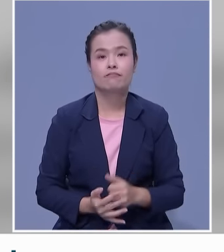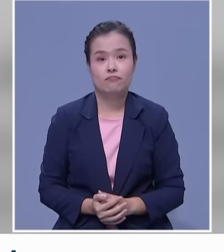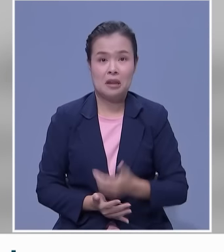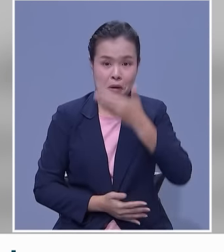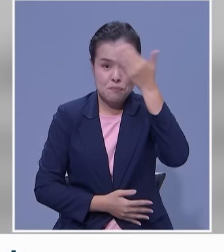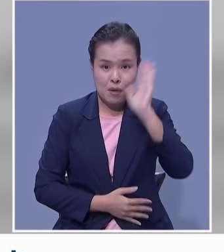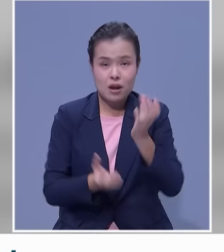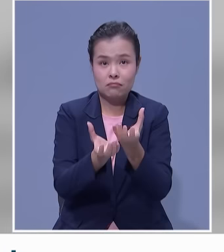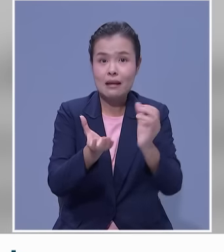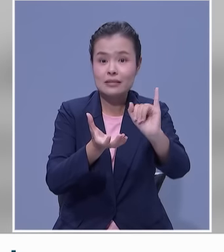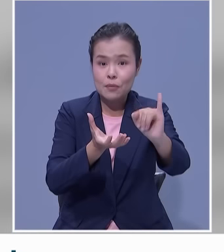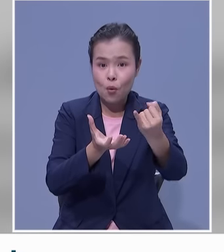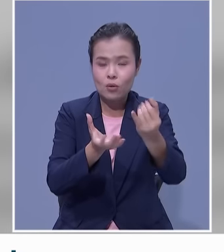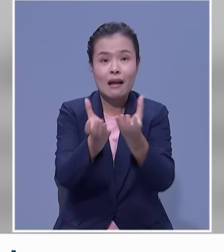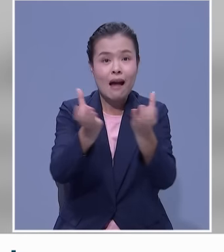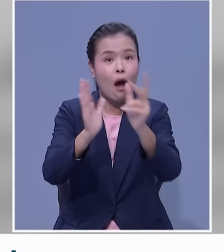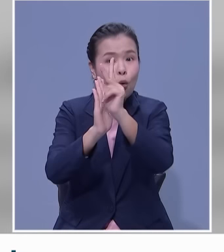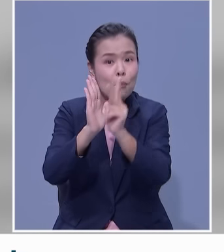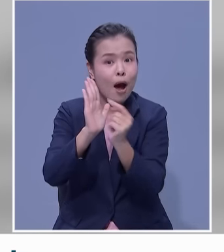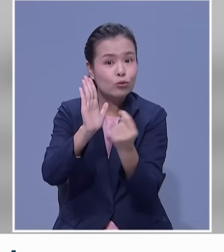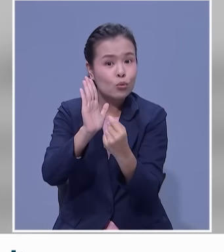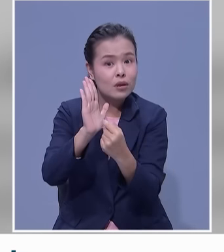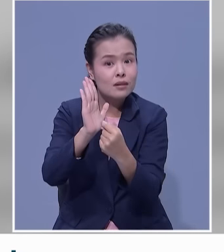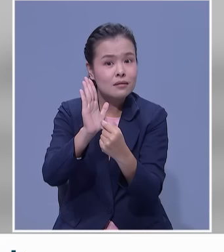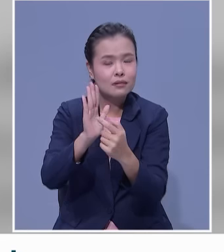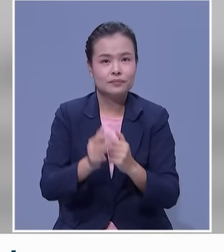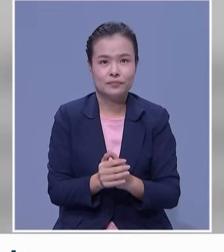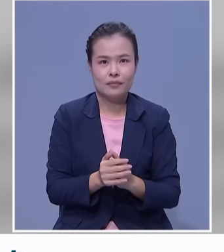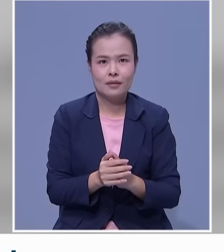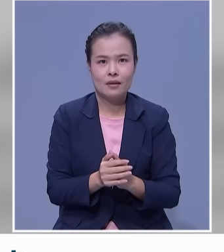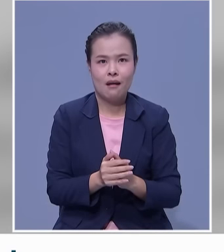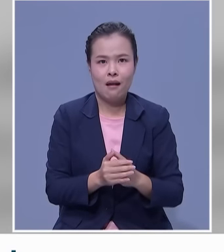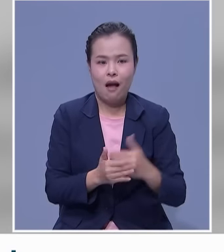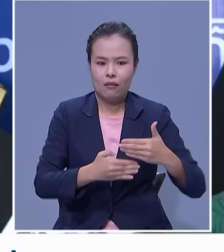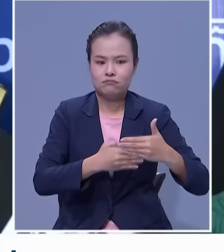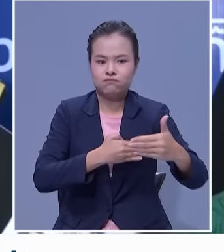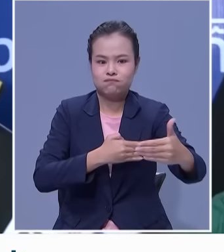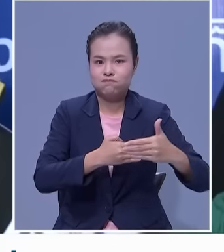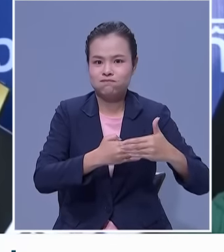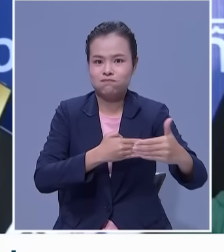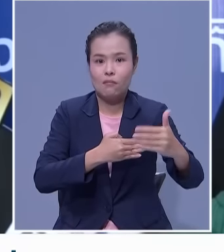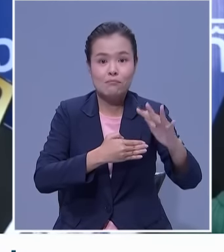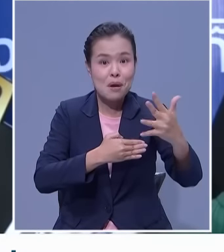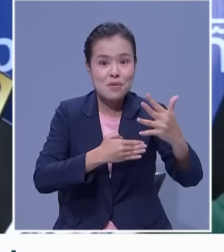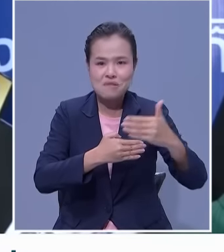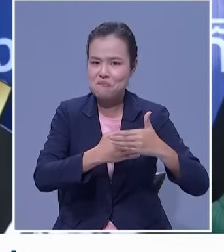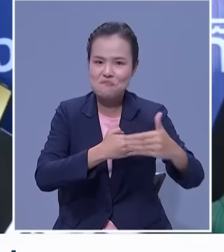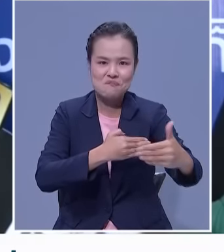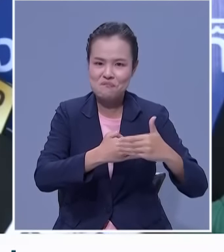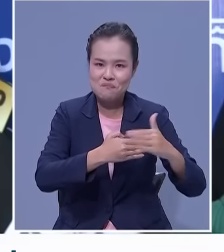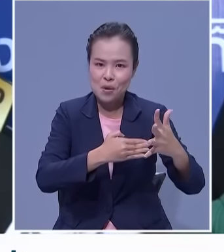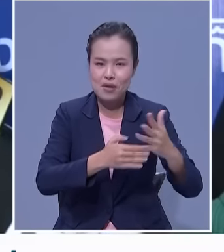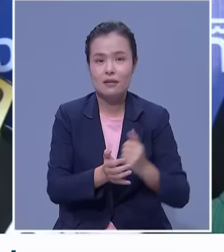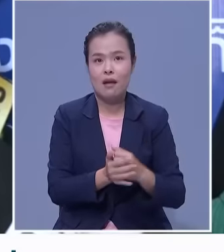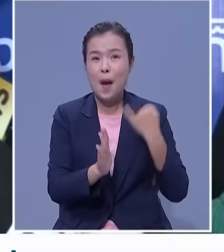จริยธรรมในในรัฐธรรมนูญน่ะมันไม่มีกฎหมายกำหนดไม่มีเวลากำหนดนะกว้างขวางมากๆมีกำหนดเวลานะคือไม่ว่า